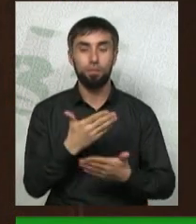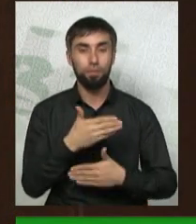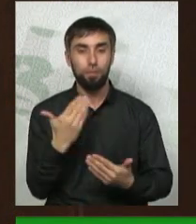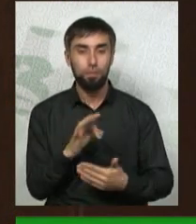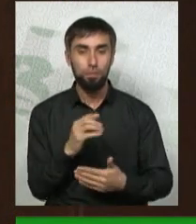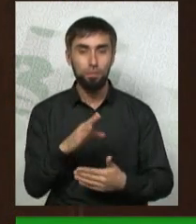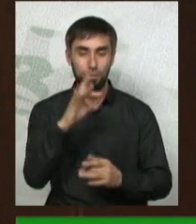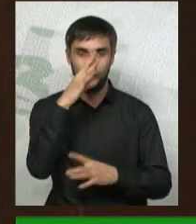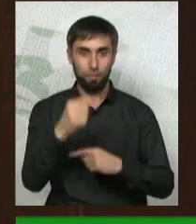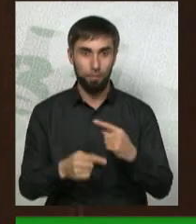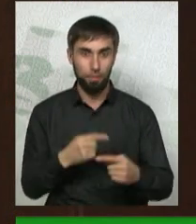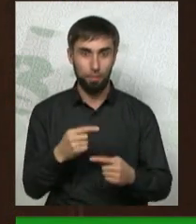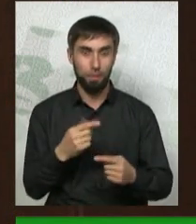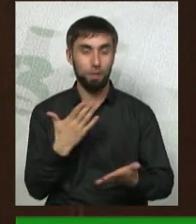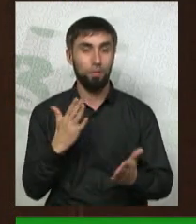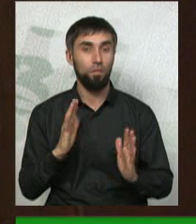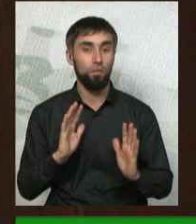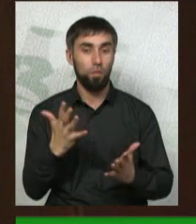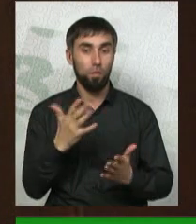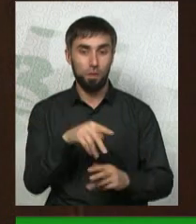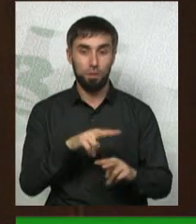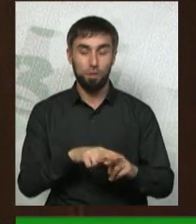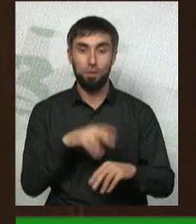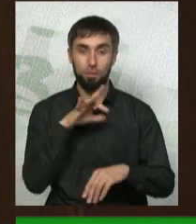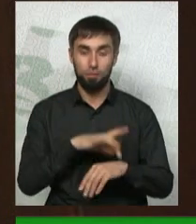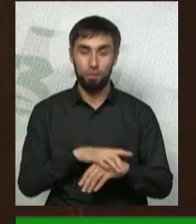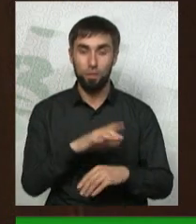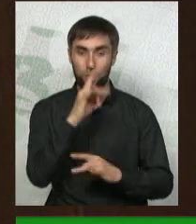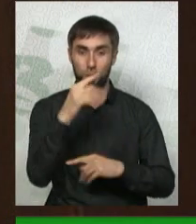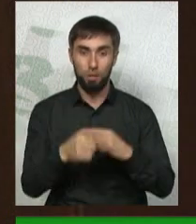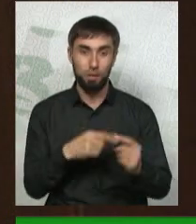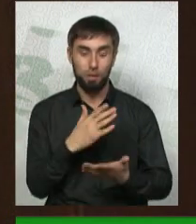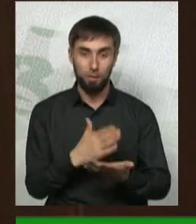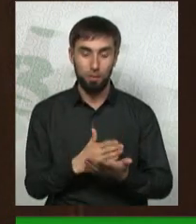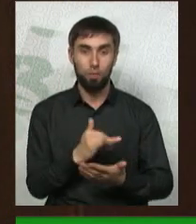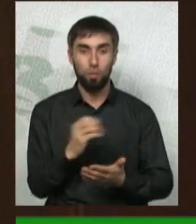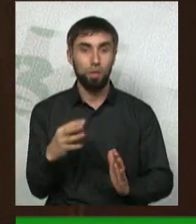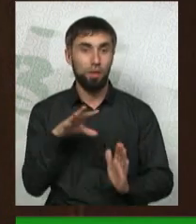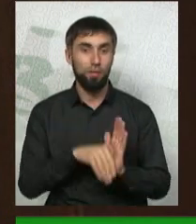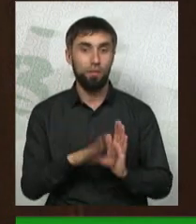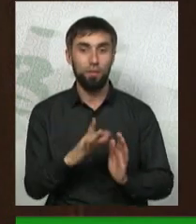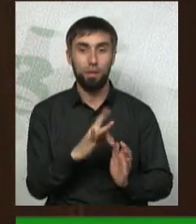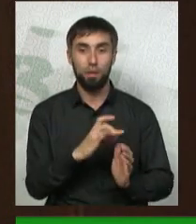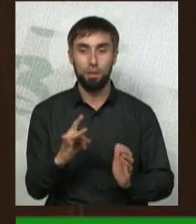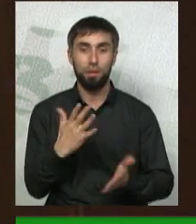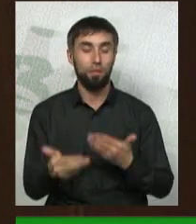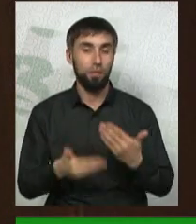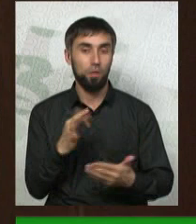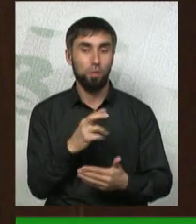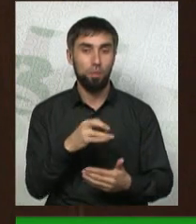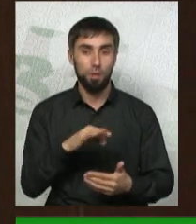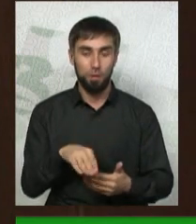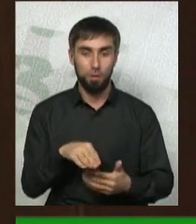объекта культурного наследия. В случае наличия на данной территории объекта культурного наследия, уже включенного в реестр либо выявленного объекта,